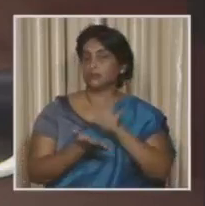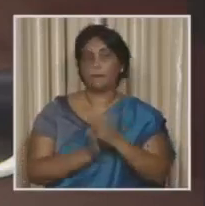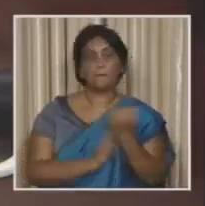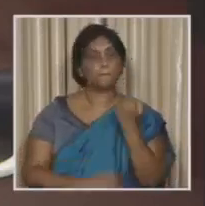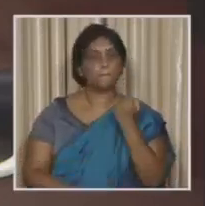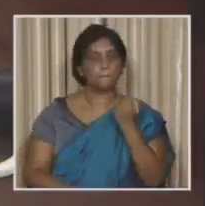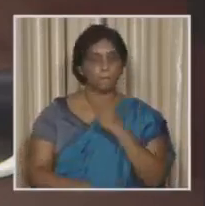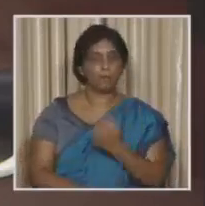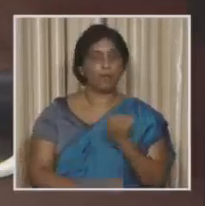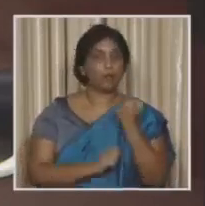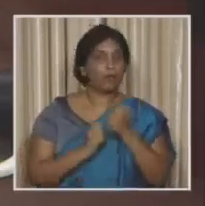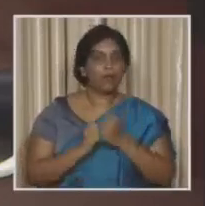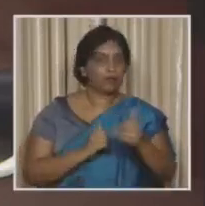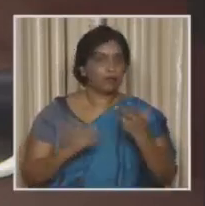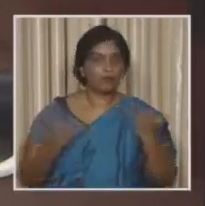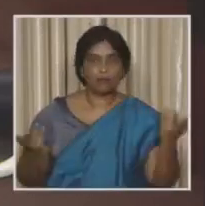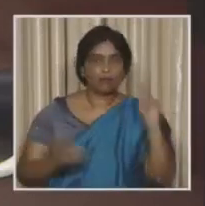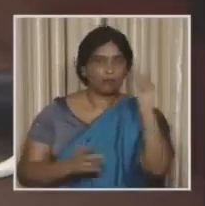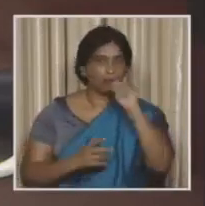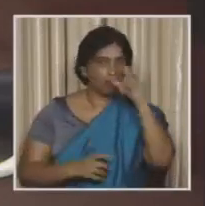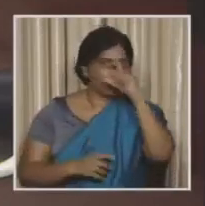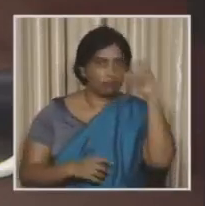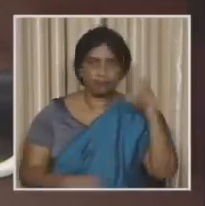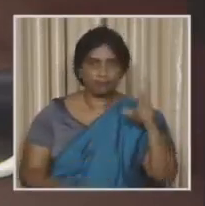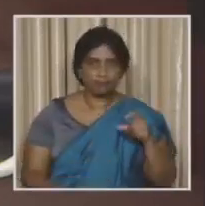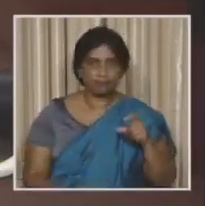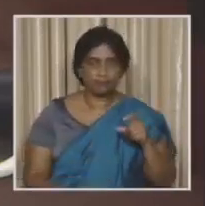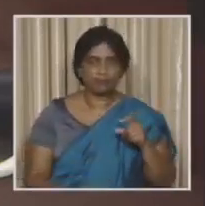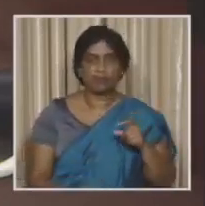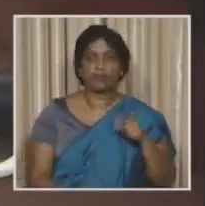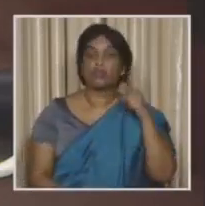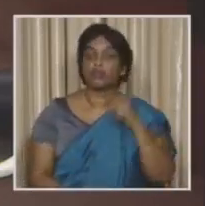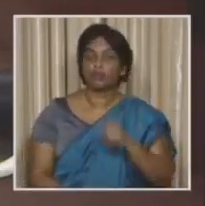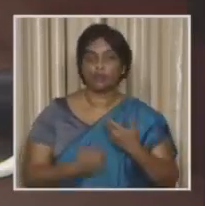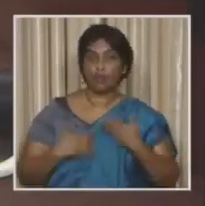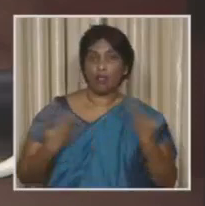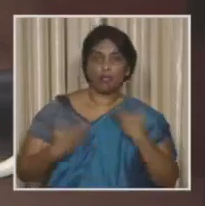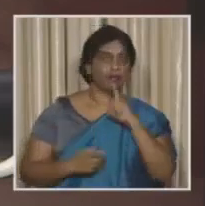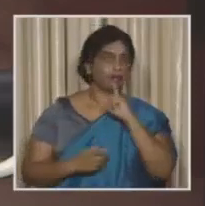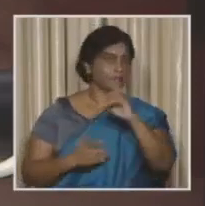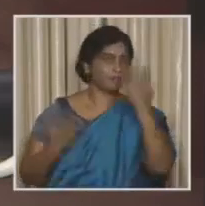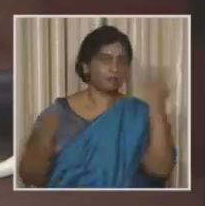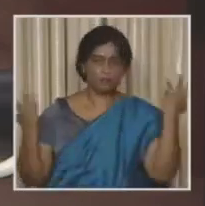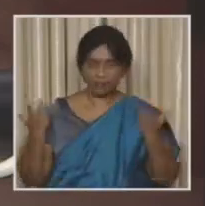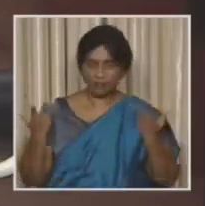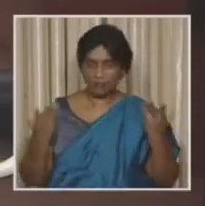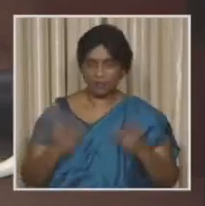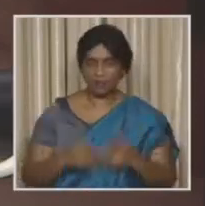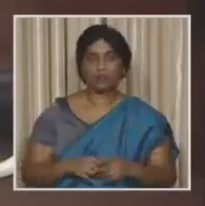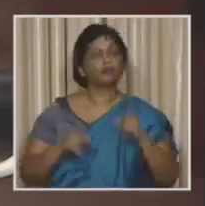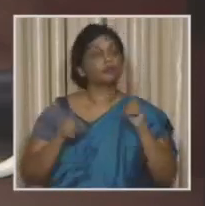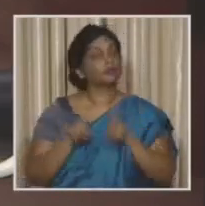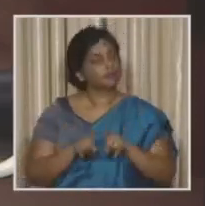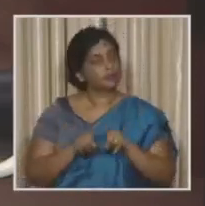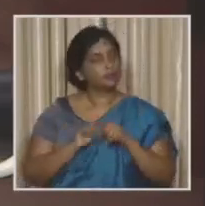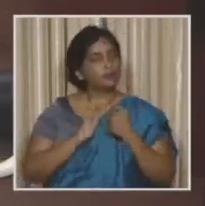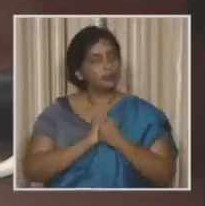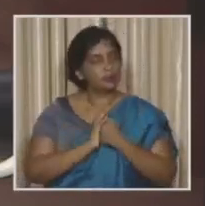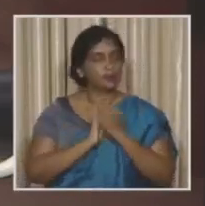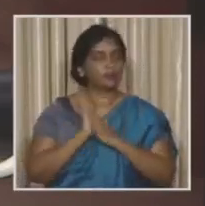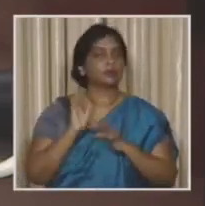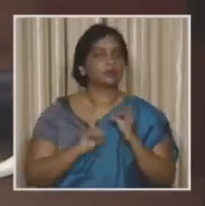තිබෙනවා. ඔහුගේ බලය ක්‍රියාත්මක කරේ නැහැ මෛත්‍රීපාල සිරිසේන. ඔහුට ඒකෙන් ගැලවෙන්න බැහැ. ඒ වගේම ගරු මන්ත්‍රීතුමීනි,